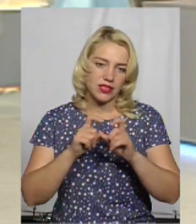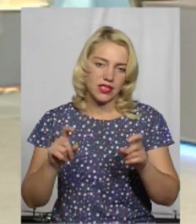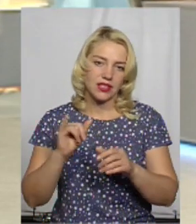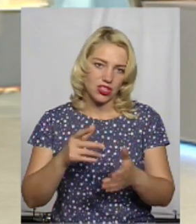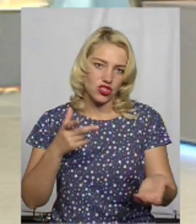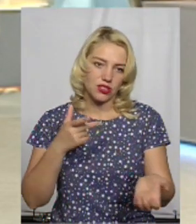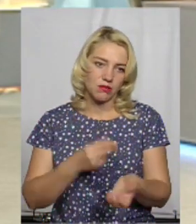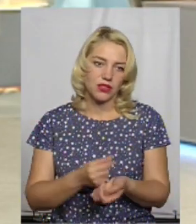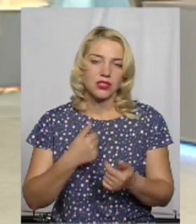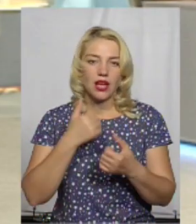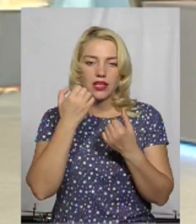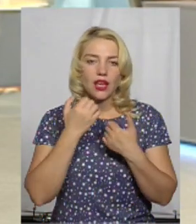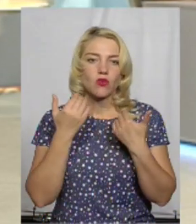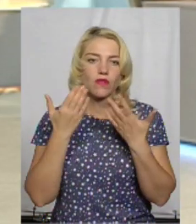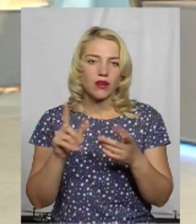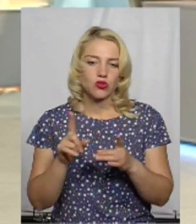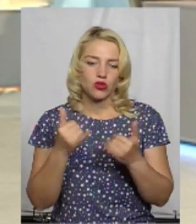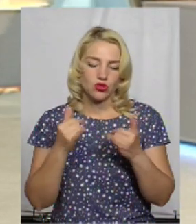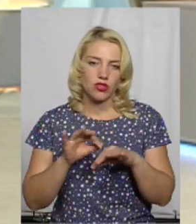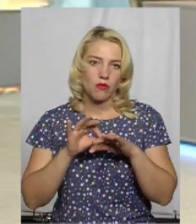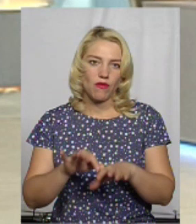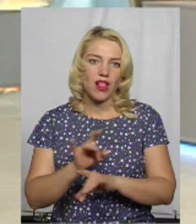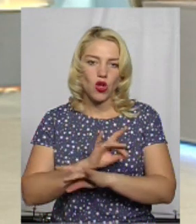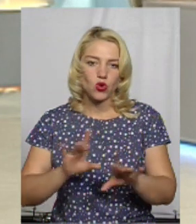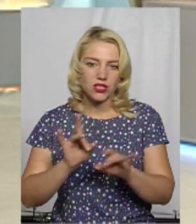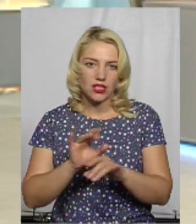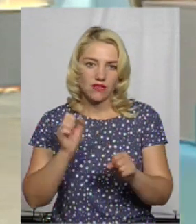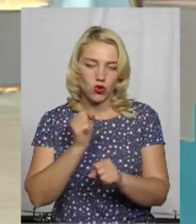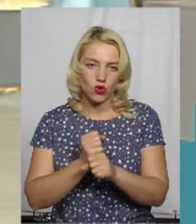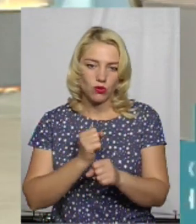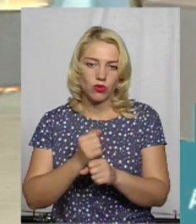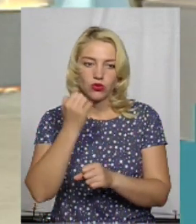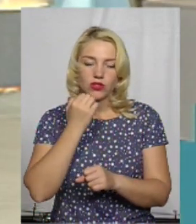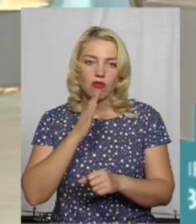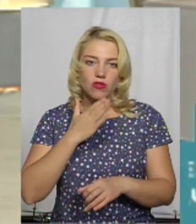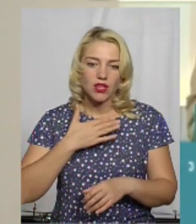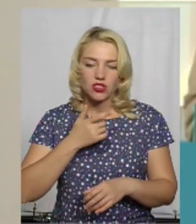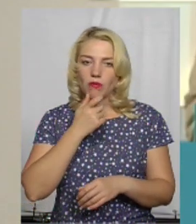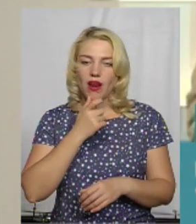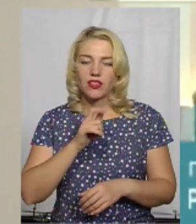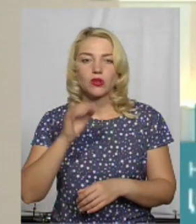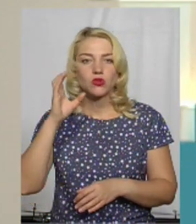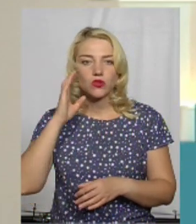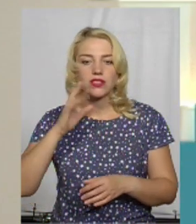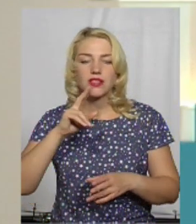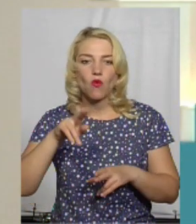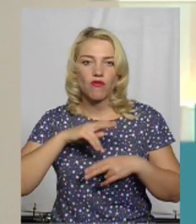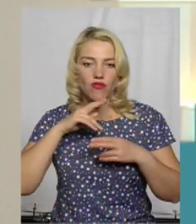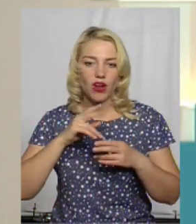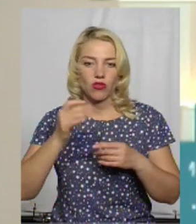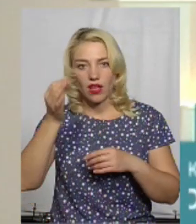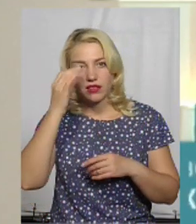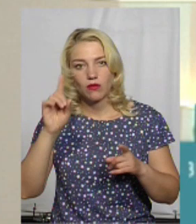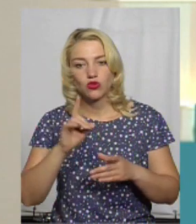те, що сьогодні провели таку роз'яснювальну роботу. Дякую нашим глядачам та слухачам за увагу. Нагадаю,